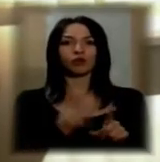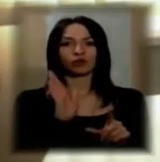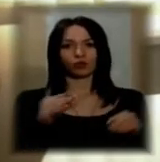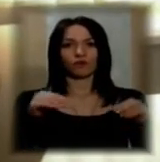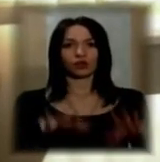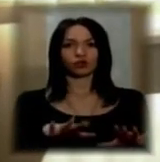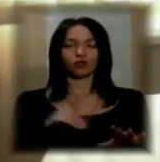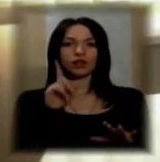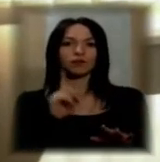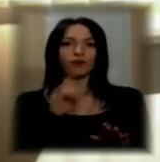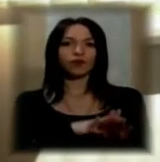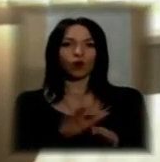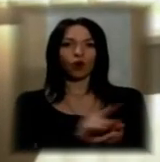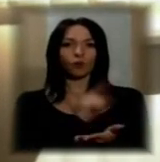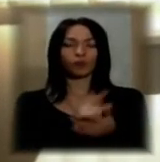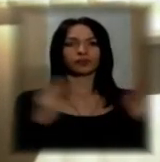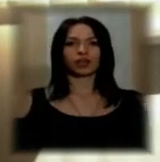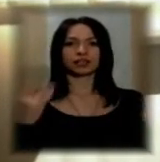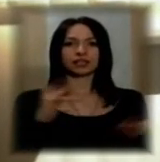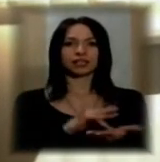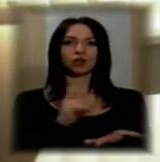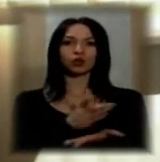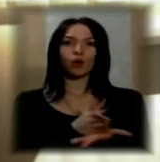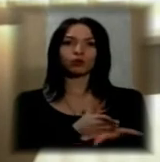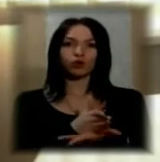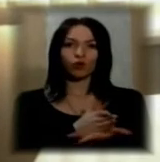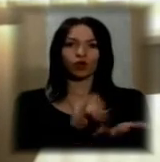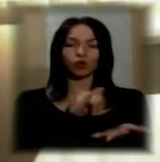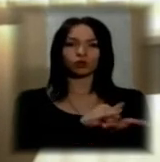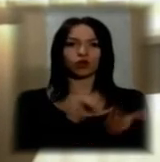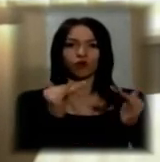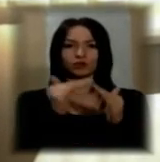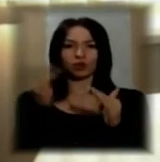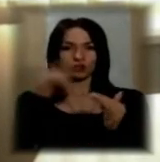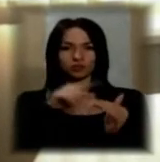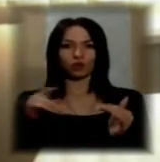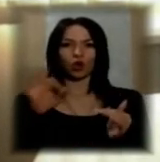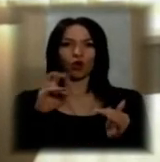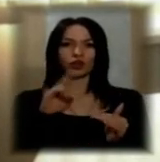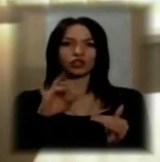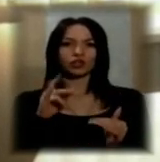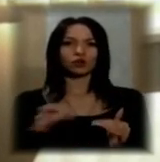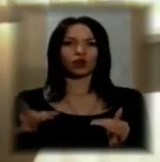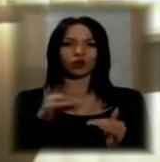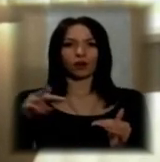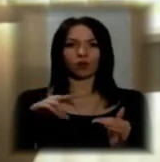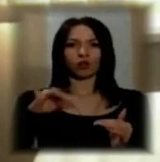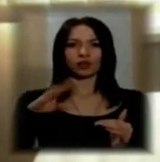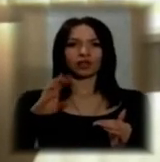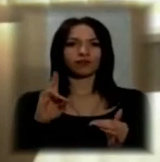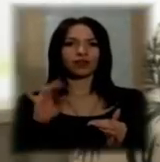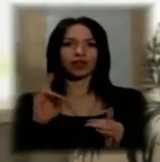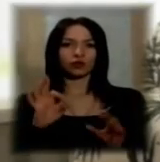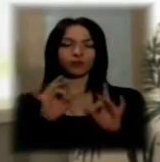виконуючий обов'язки начальника Центру з обслуговування установ та закладів освіти Олешківського району Микола Литвиненко пояснив, як проходила процедура